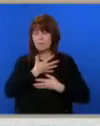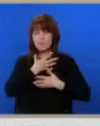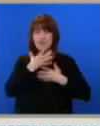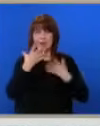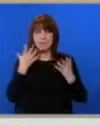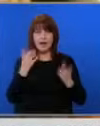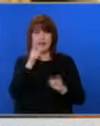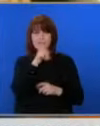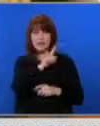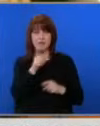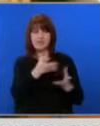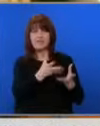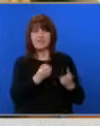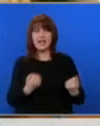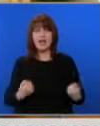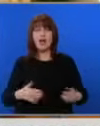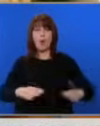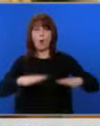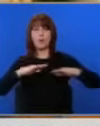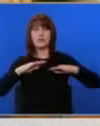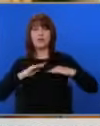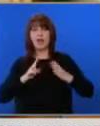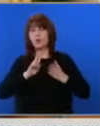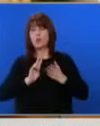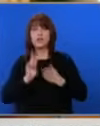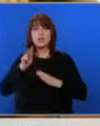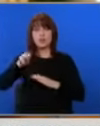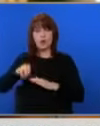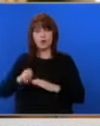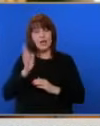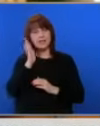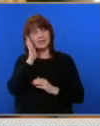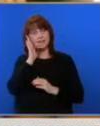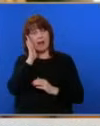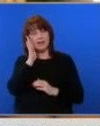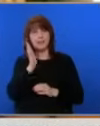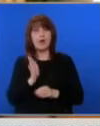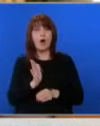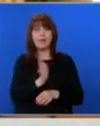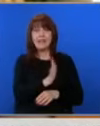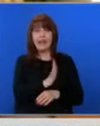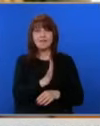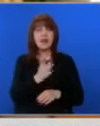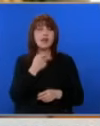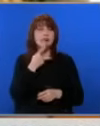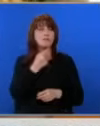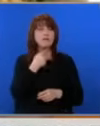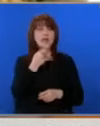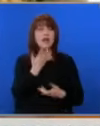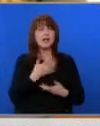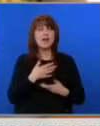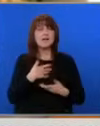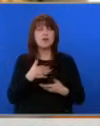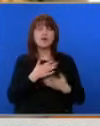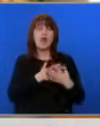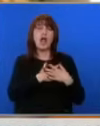И на мига взех едно одеяло и изскочих. Спалнята ни отляво. Викнах: Анечка, къде си любима? Обикновено